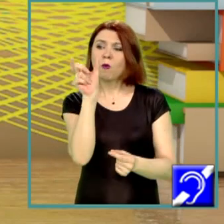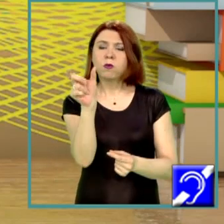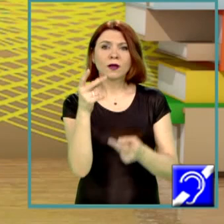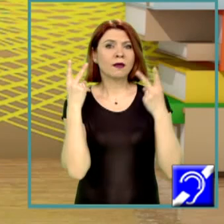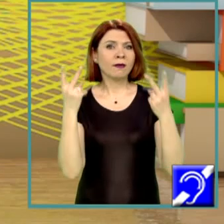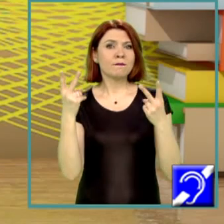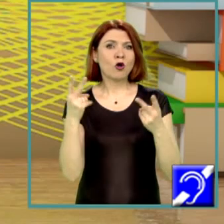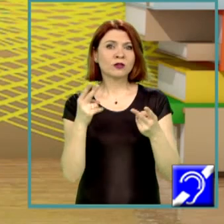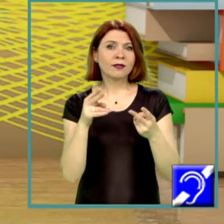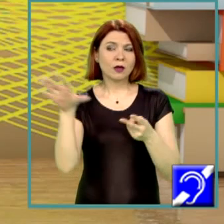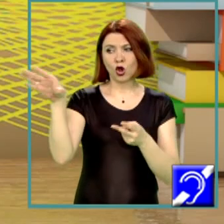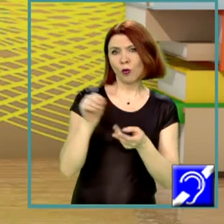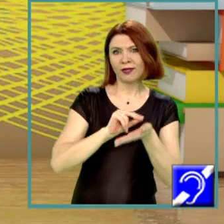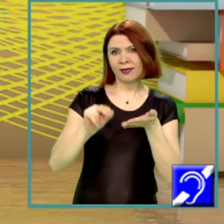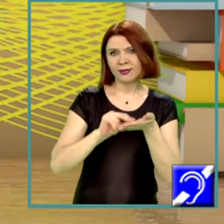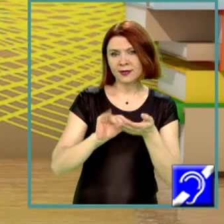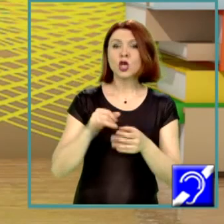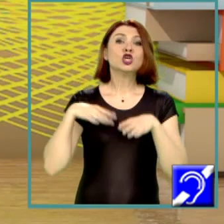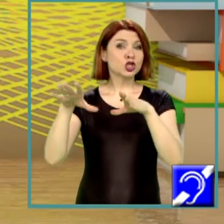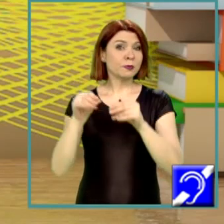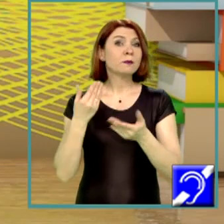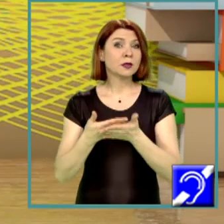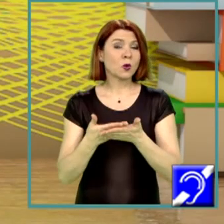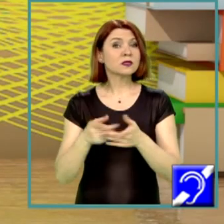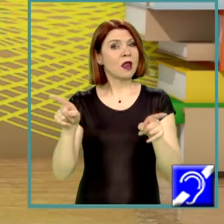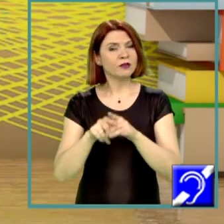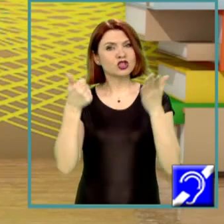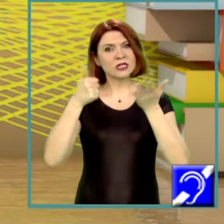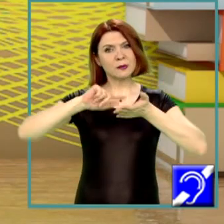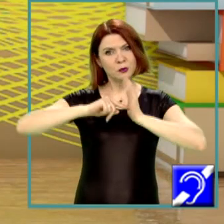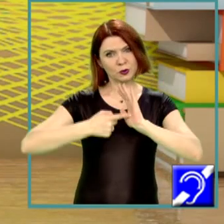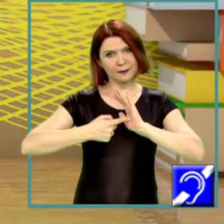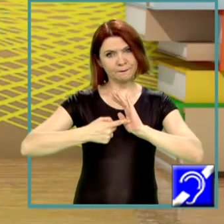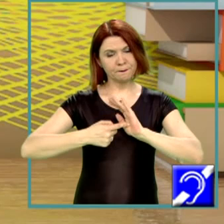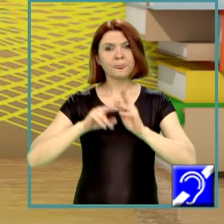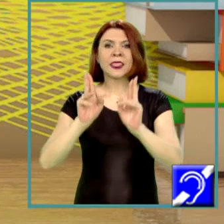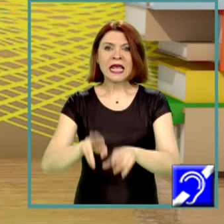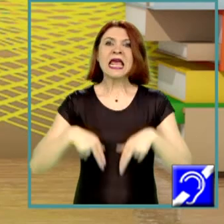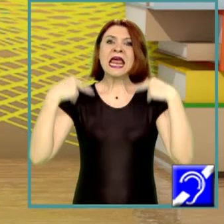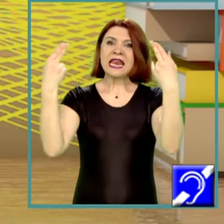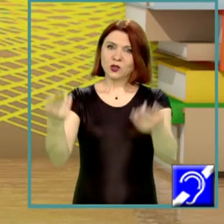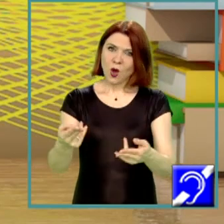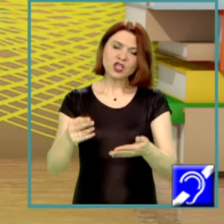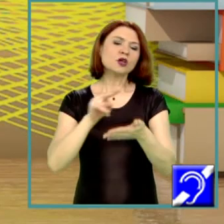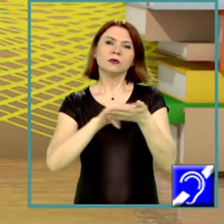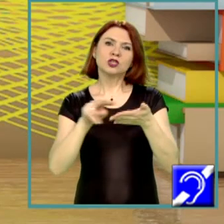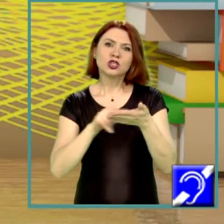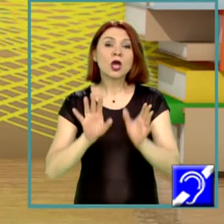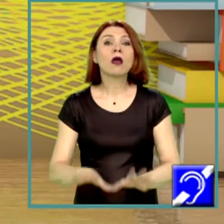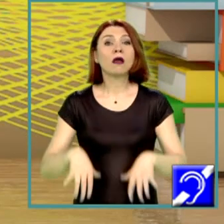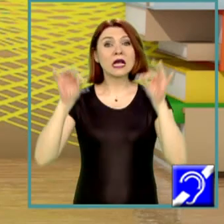semnificativă din textul dat și vom primi pentru aceasta tot șase puncte ne întoarcem din nou la text și identificați